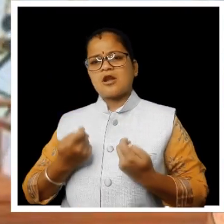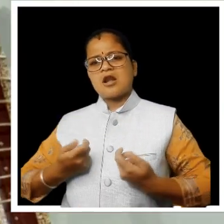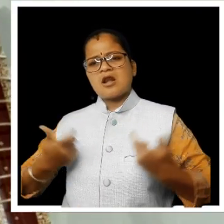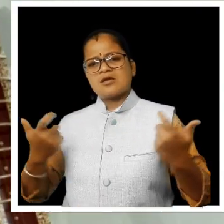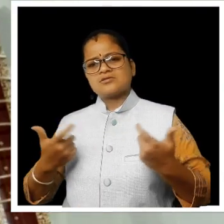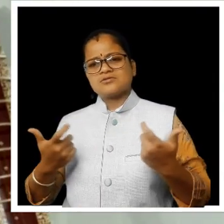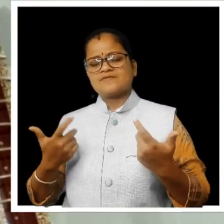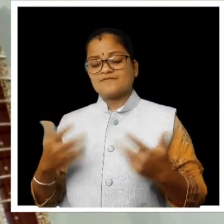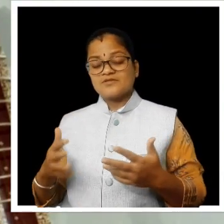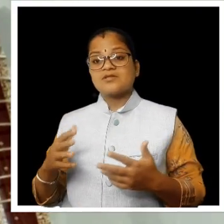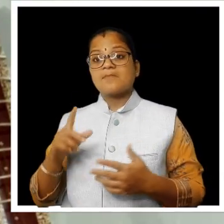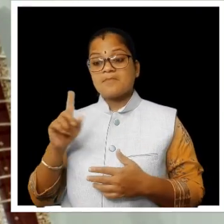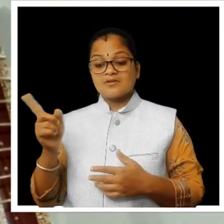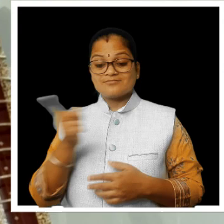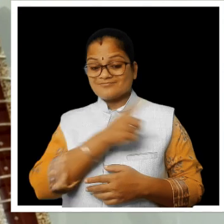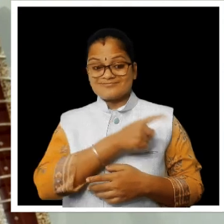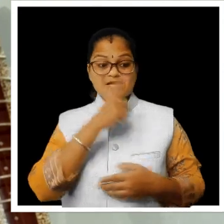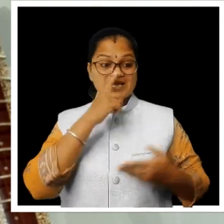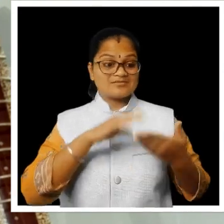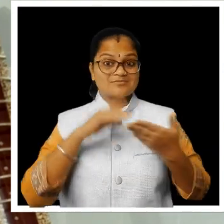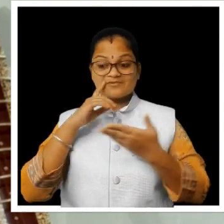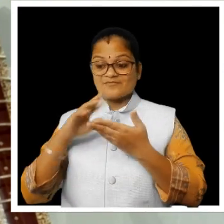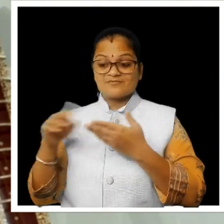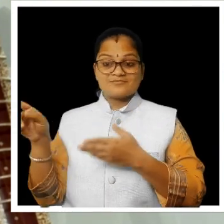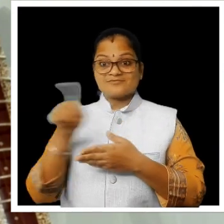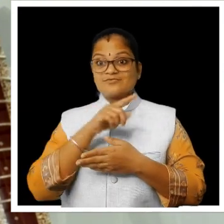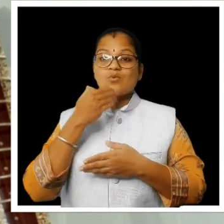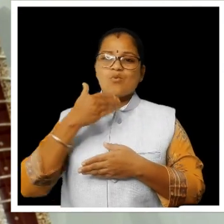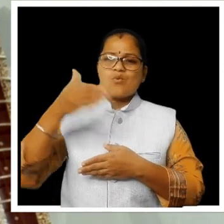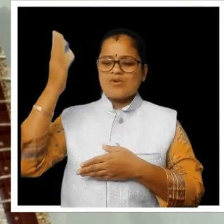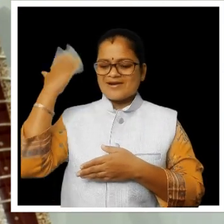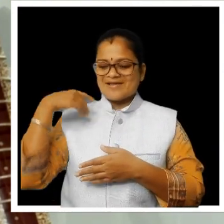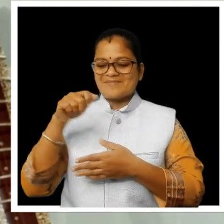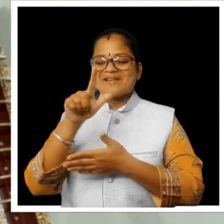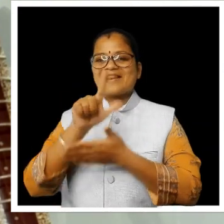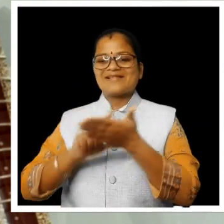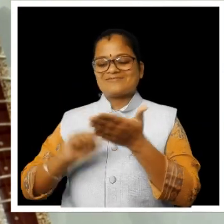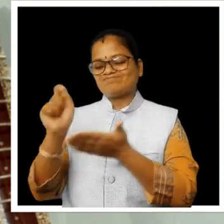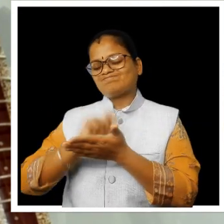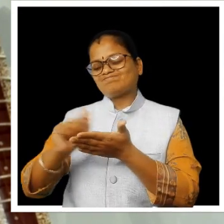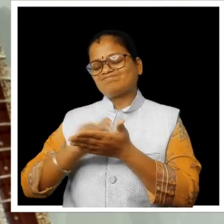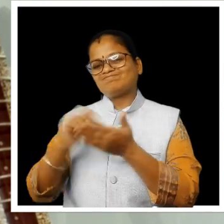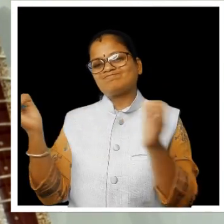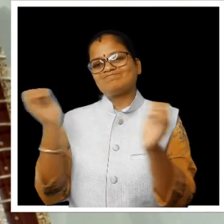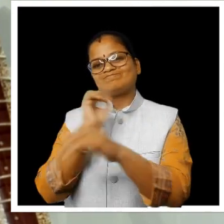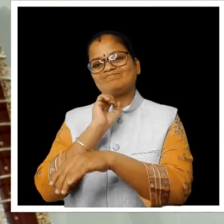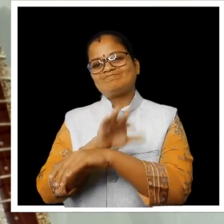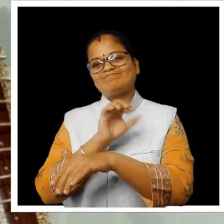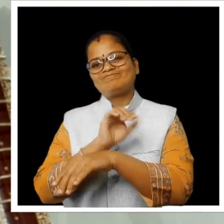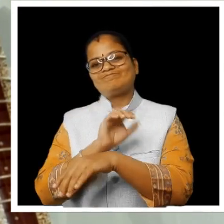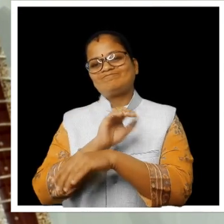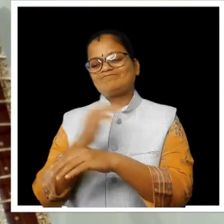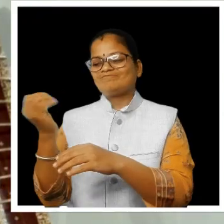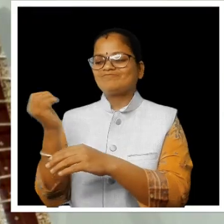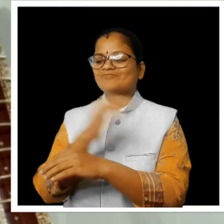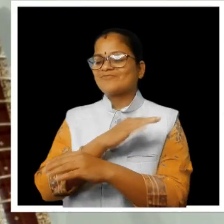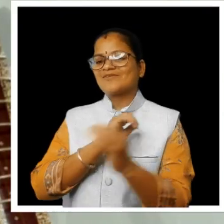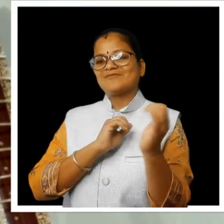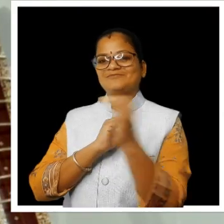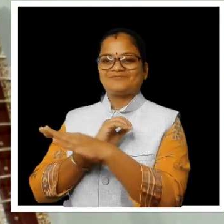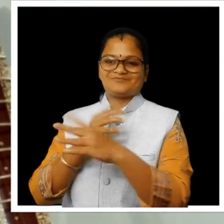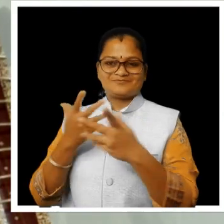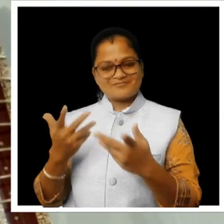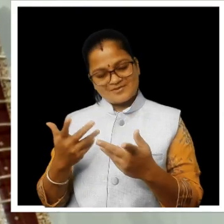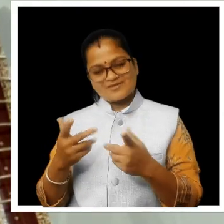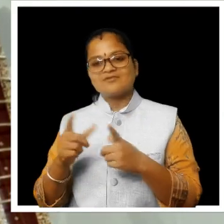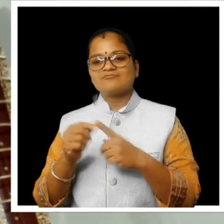ಮಾಡ್ತಾನೆ. ಇವರಿಬ್ಬರ ಮಾತುಕತೆ ಲೆಟ್ರಲ್ಲಿ ನಡೀತಾ ಇರುತ್ತೆ. ಇದು ಇವತ್ತಿನ ಕತೆ ಅಲ್ಲ, ಅಂದಿನ ಕತೆ. ಅವಾಗೆಲ್ಲ ಲೆಟರ್ ಬರೀತಾ ಇದ್ರಲ್ಲ, ಆ